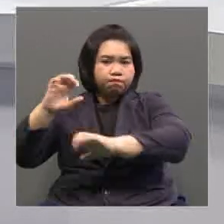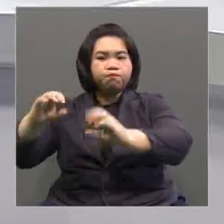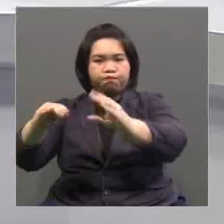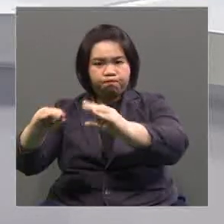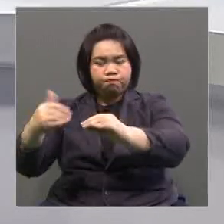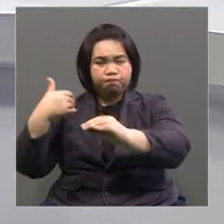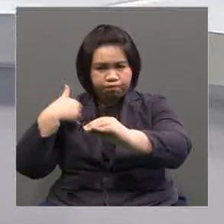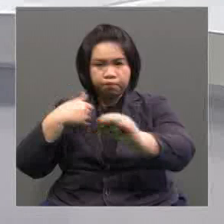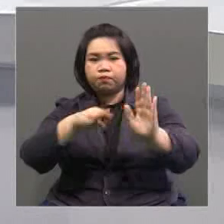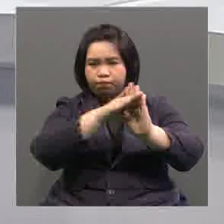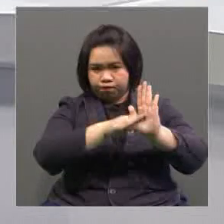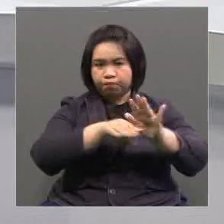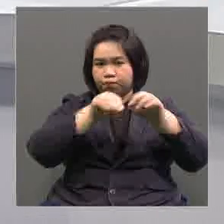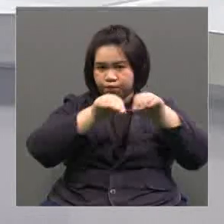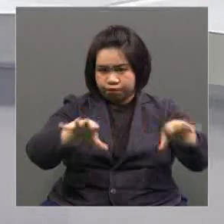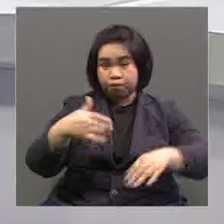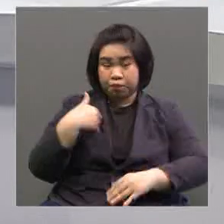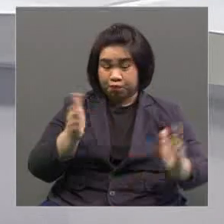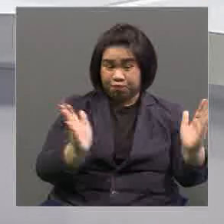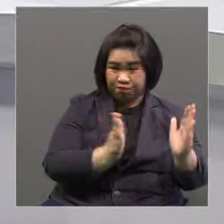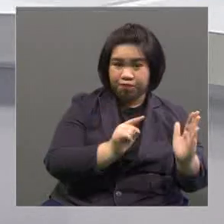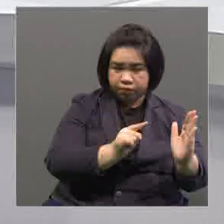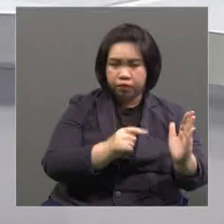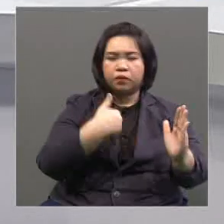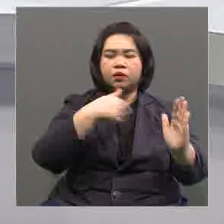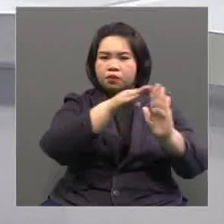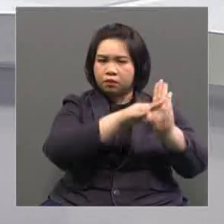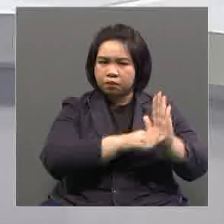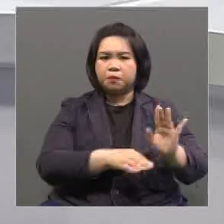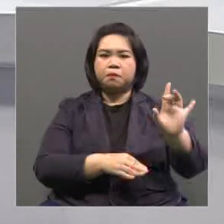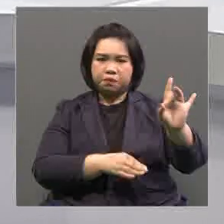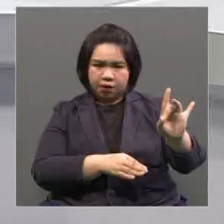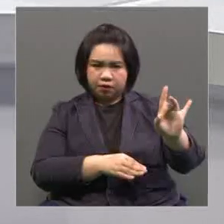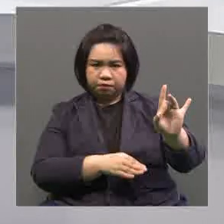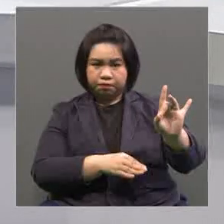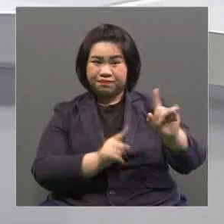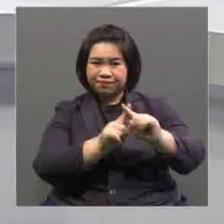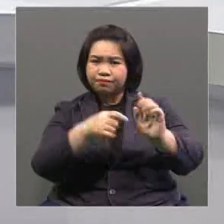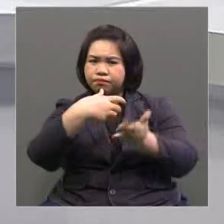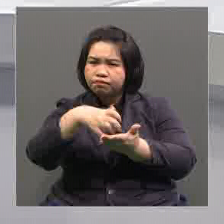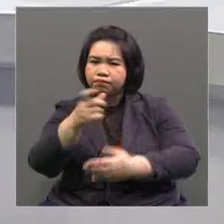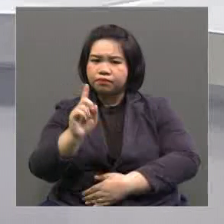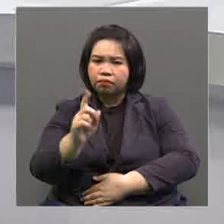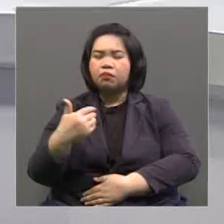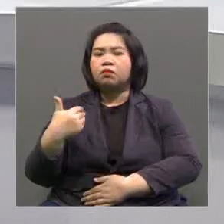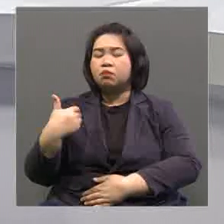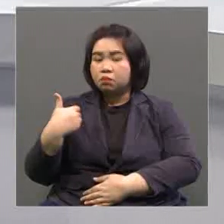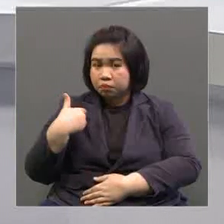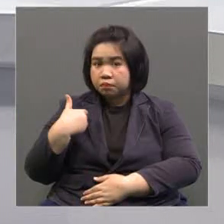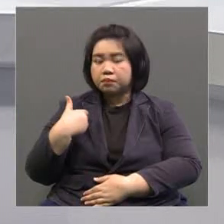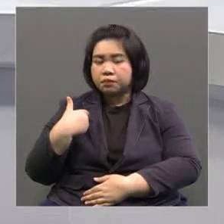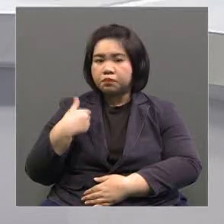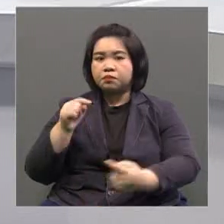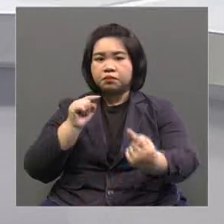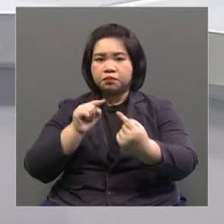มีการแถลงออกมามาตรการระยะสั้นระยะยาวระยะสั้นเนี่ยมีอยู่ 8มาตรการด้วยกันแต่คร่าวๆก็คือว่าจะมีทั้งในเรื่อง